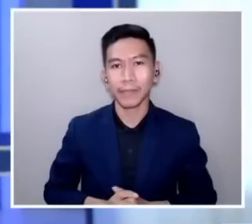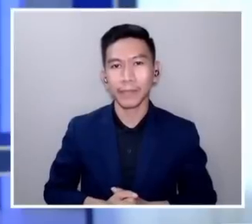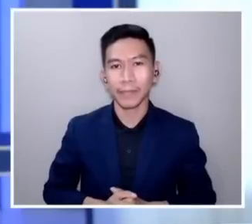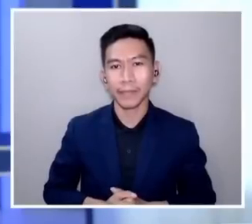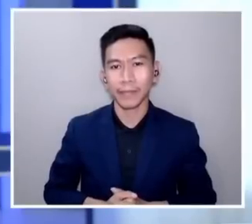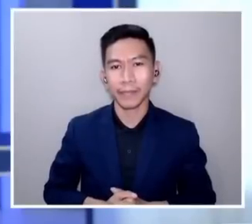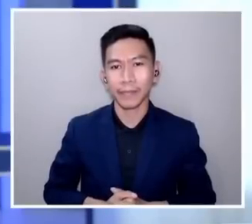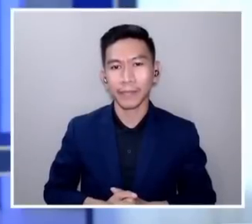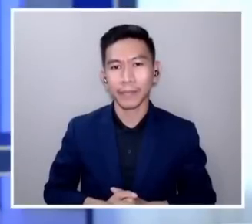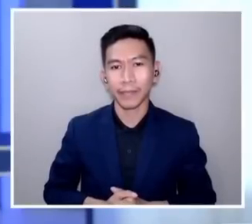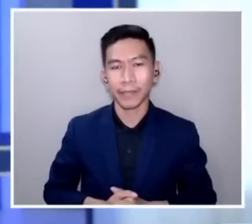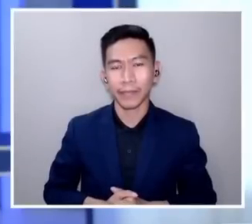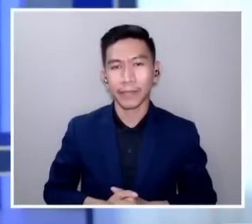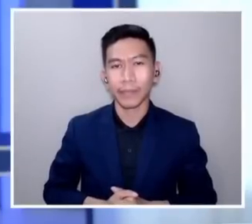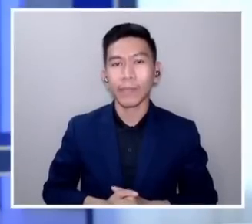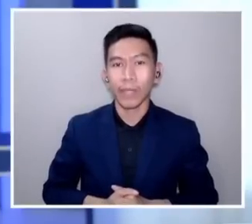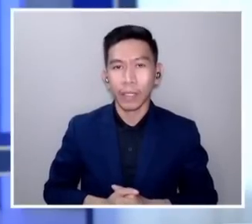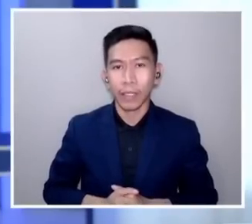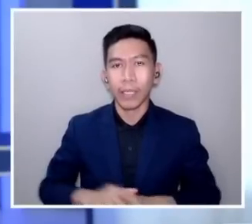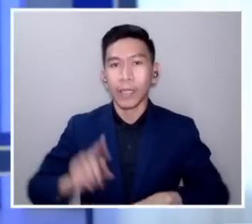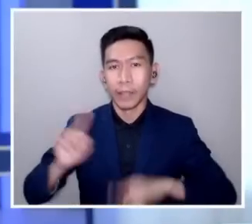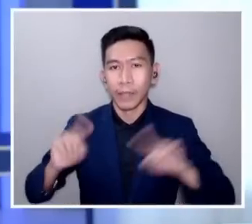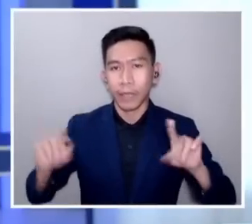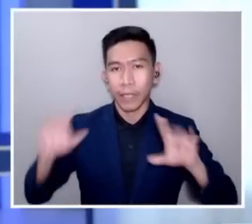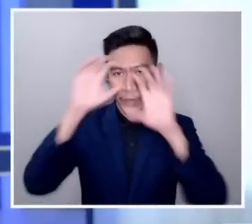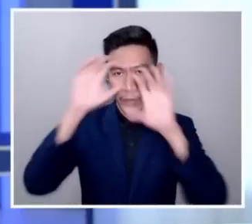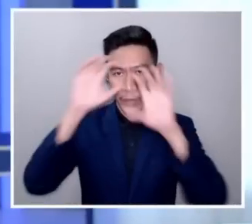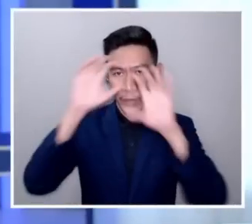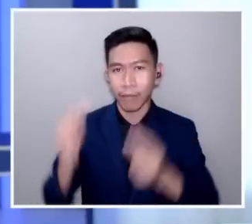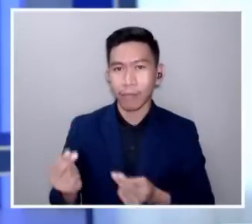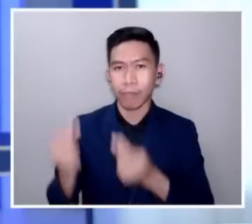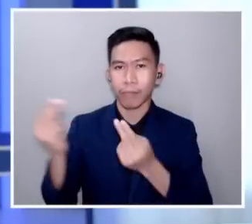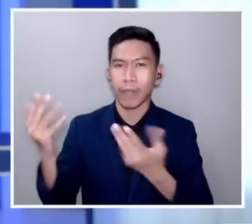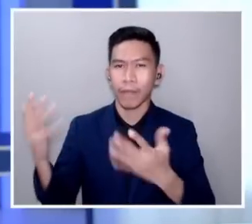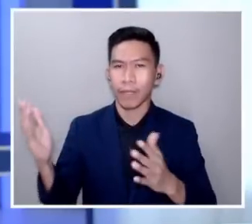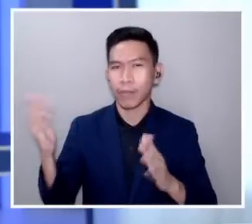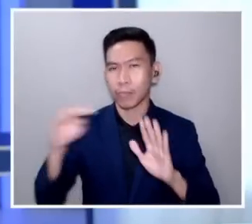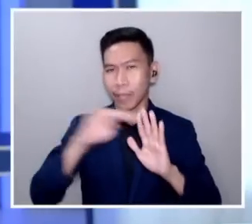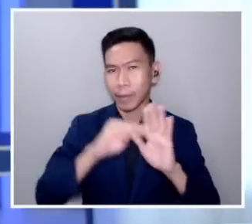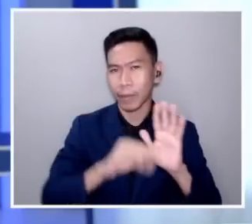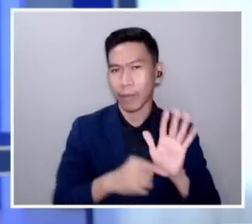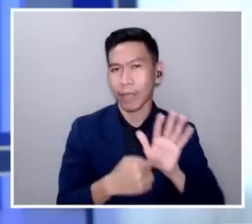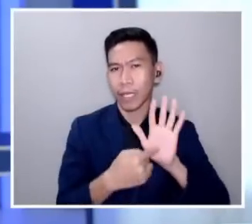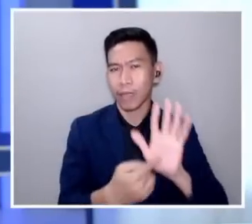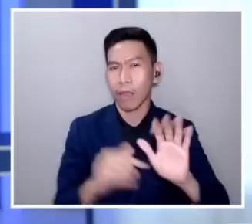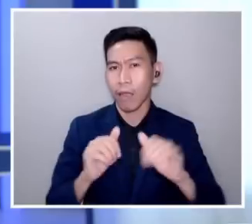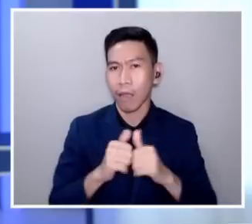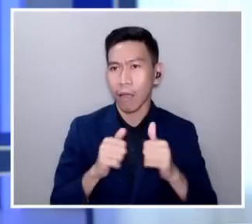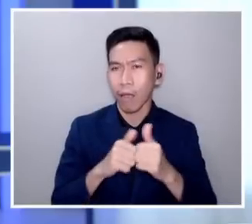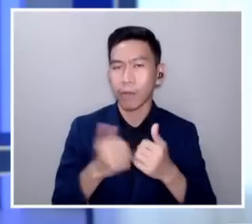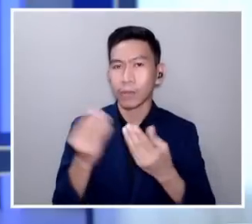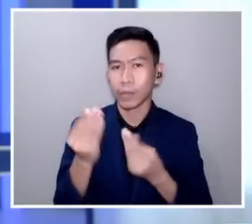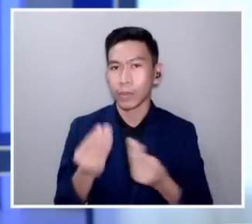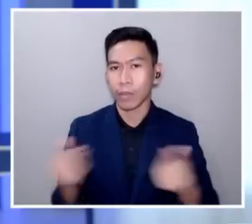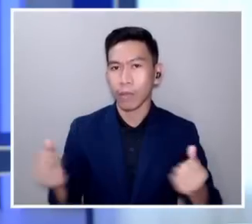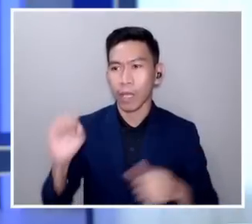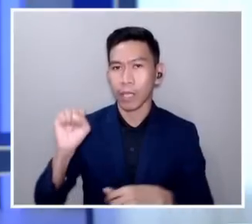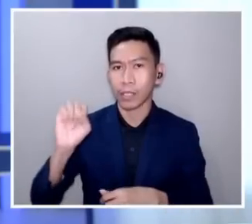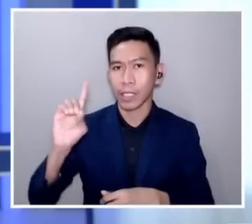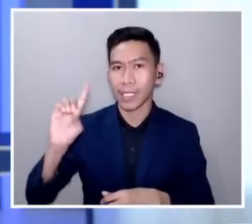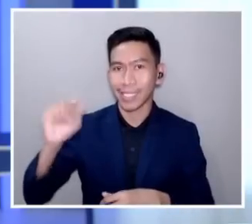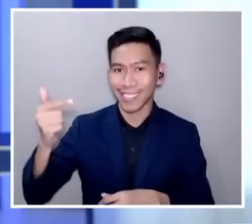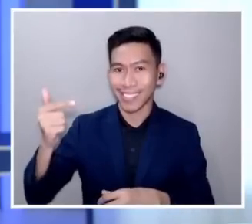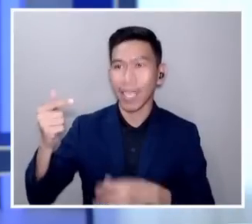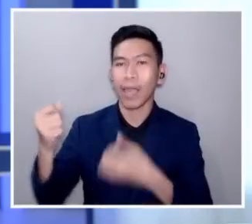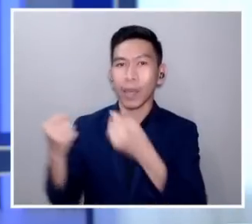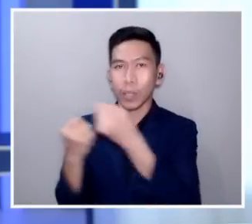Naglatag po ng plano ang ilang presidential candidates kung paano tutugunan ang hamon ng Sustainable Development Goals ng United Nations na